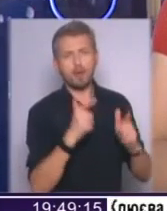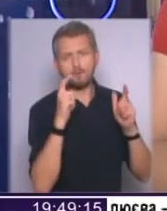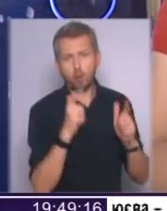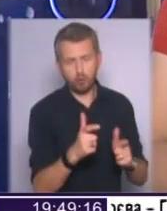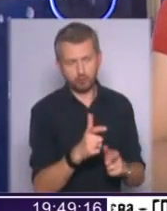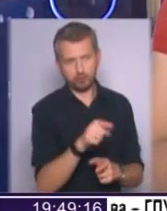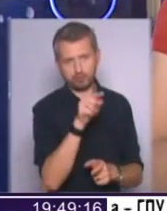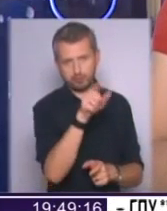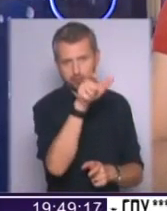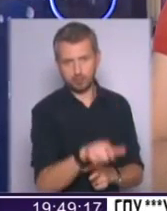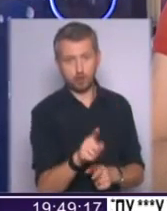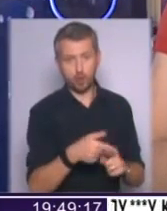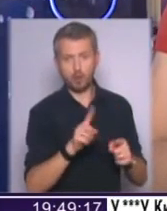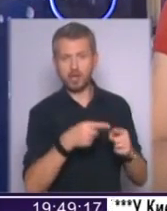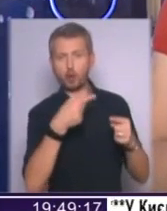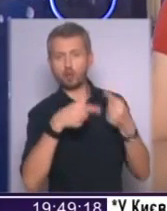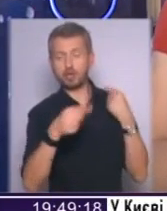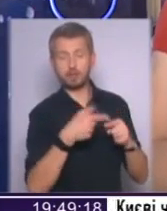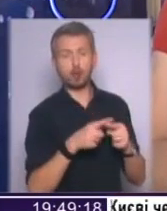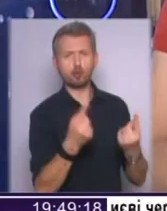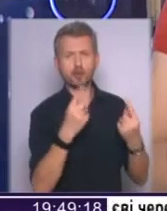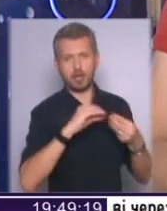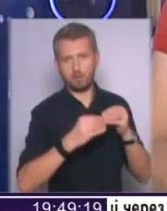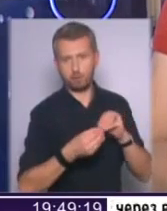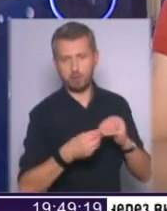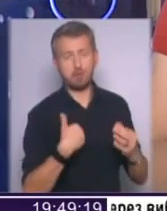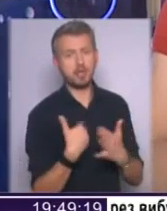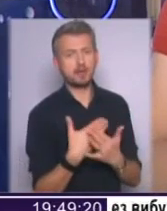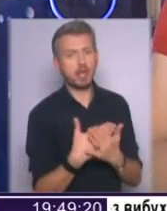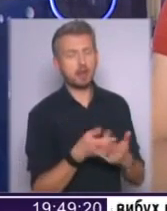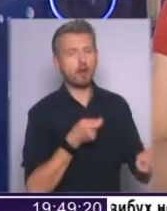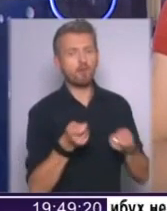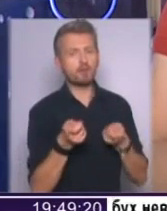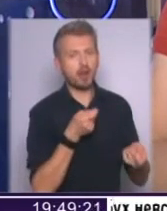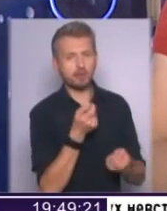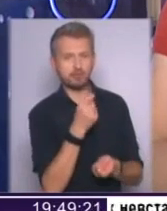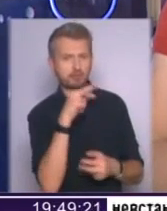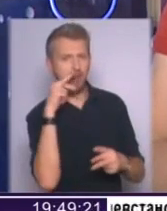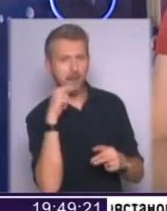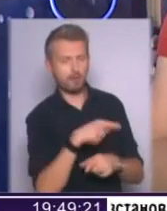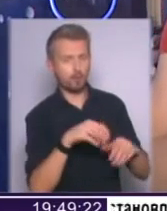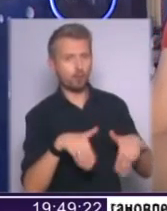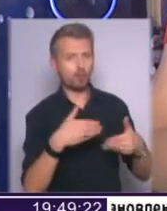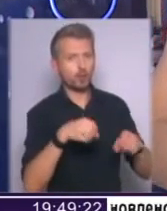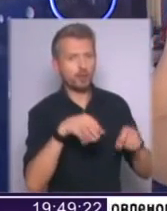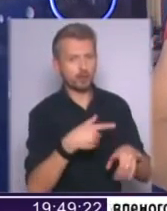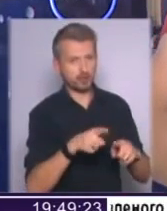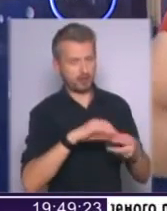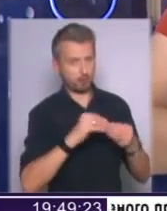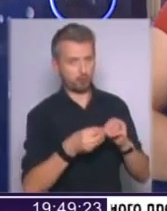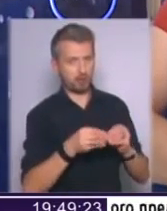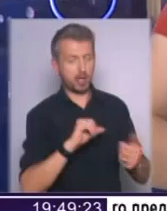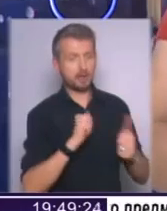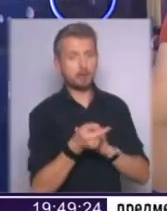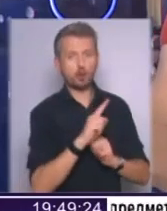що цей великий розрив це колосальна проблема. Але мені здається, що все-таки влада не зовсім правильно пропонує вирішення цієї проблеми. Замість того, щоб скорочувати цей